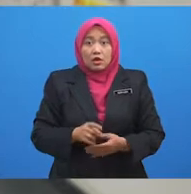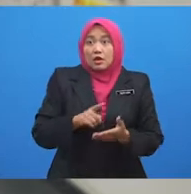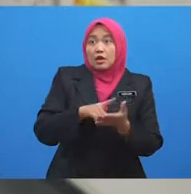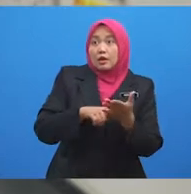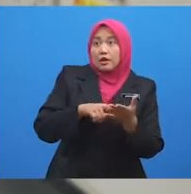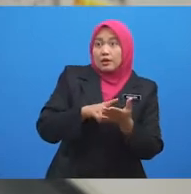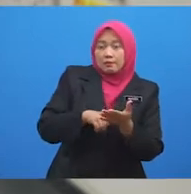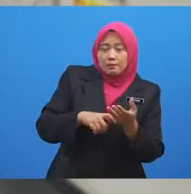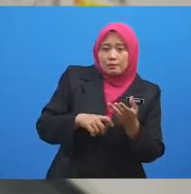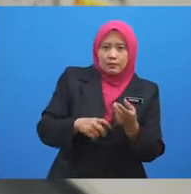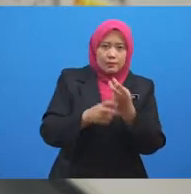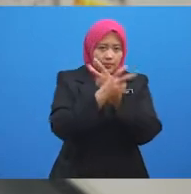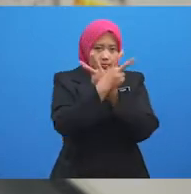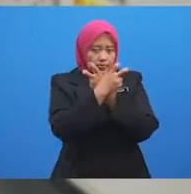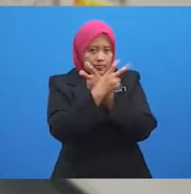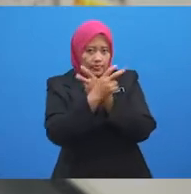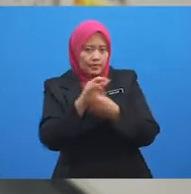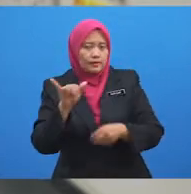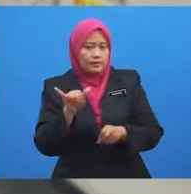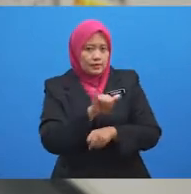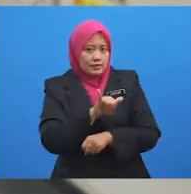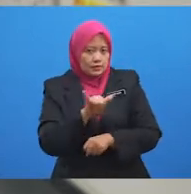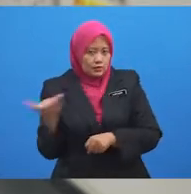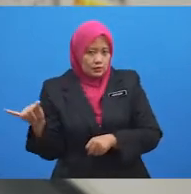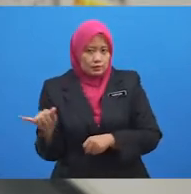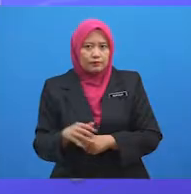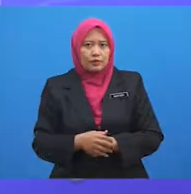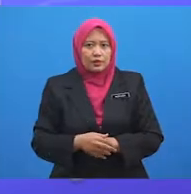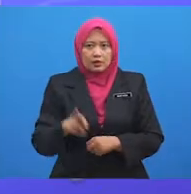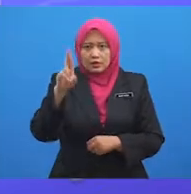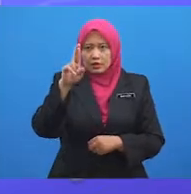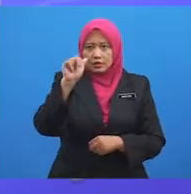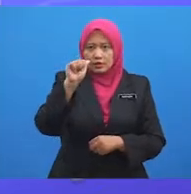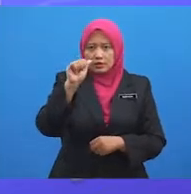Radioisotop. Apakah yang dimaksudkan dengan radioisotop?